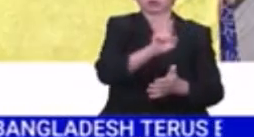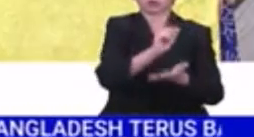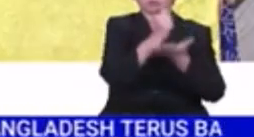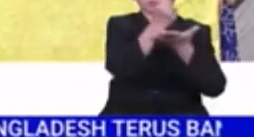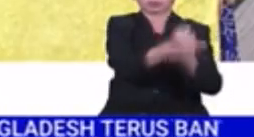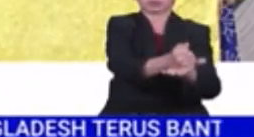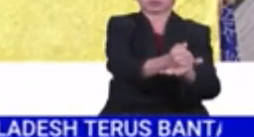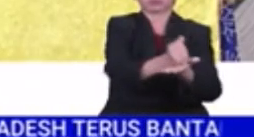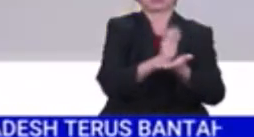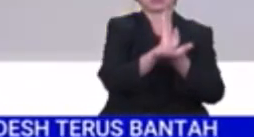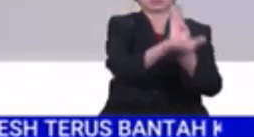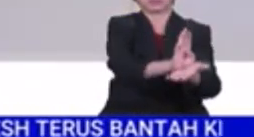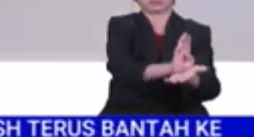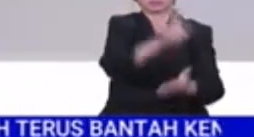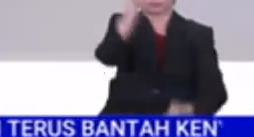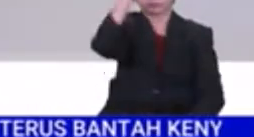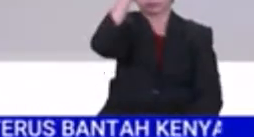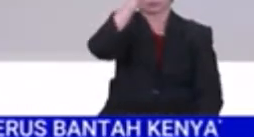bantuan